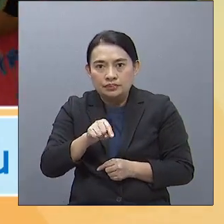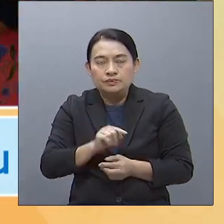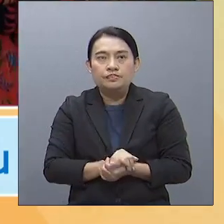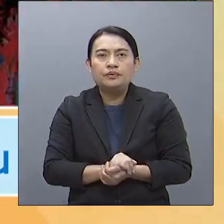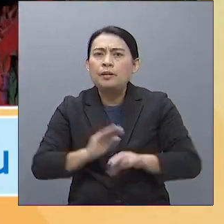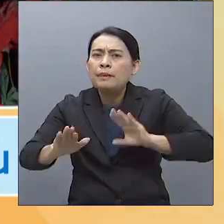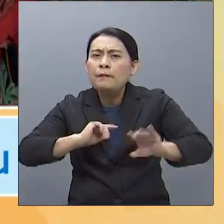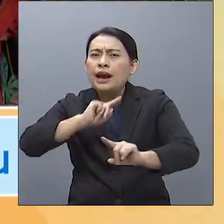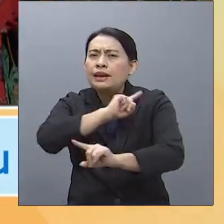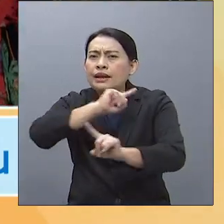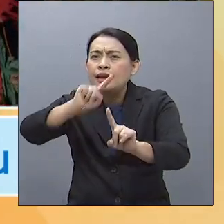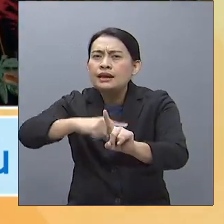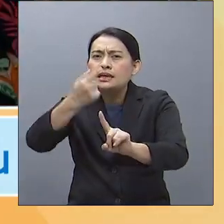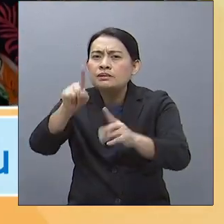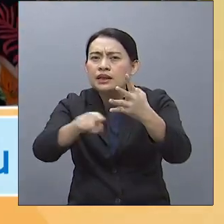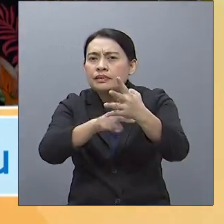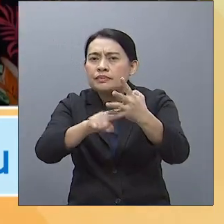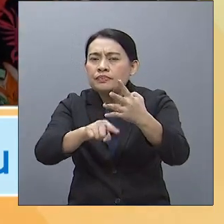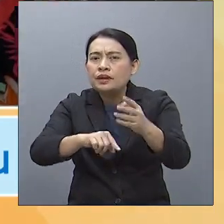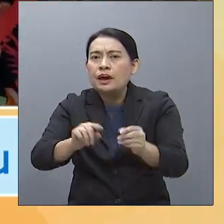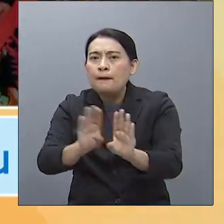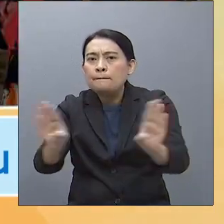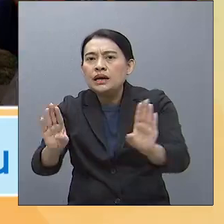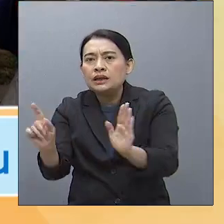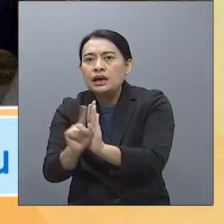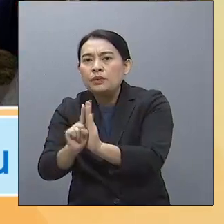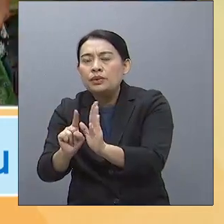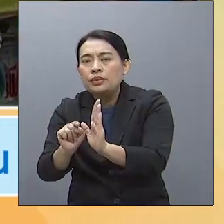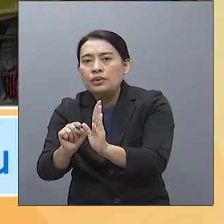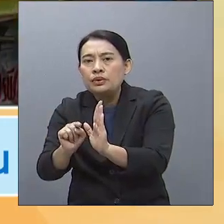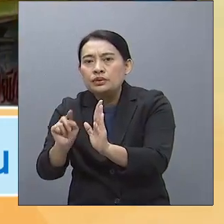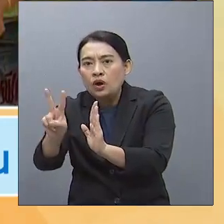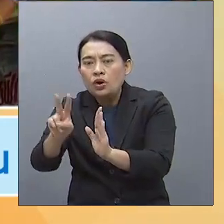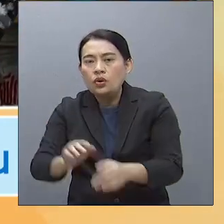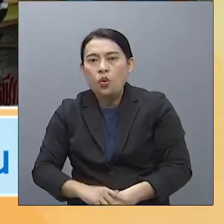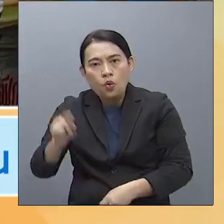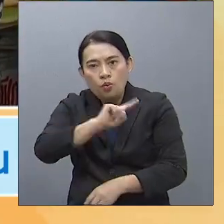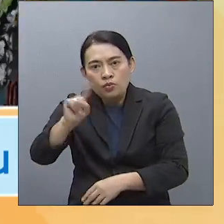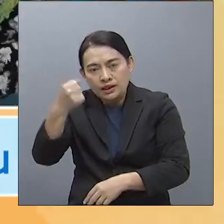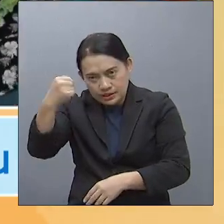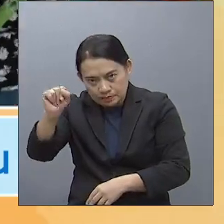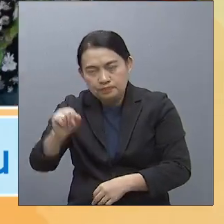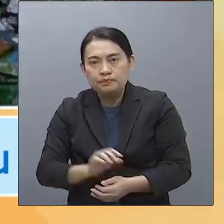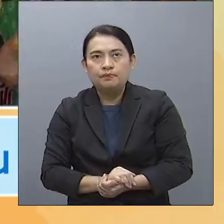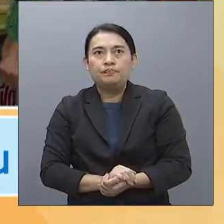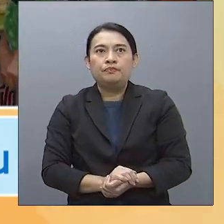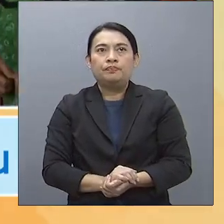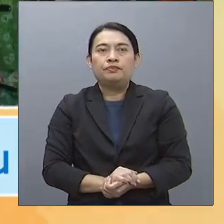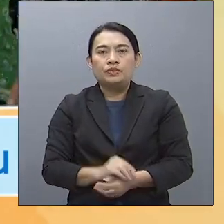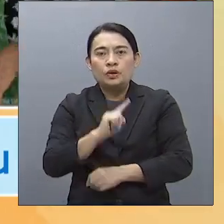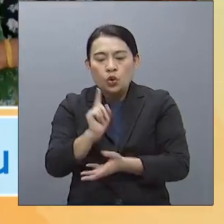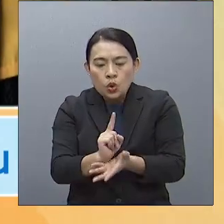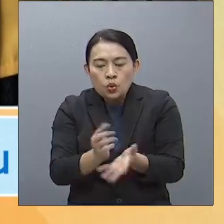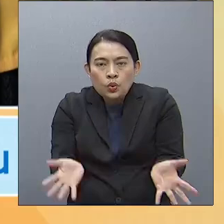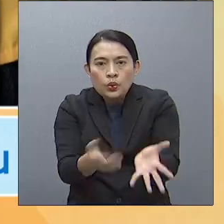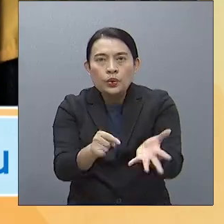ศจิกายน แล้วเปิดแค่10วันเท่านั้นด้วยนะคะคิดดูสิข้าวหมกนุ่มฟู พูดไปงั้นแหละคุณกินเลย น่ากิน